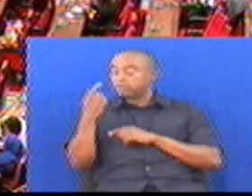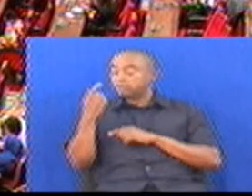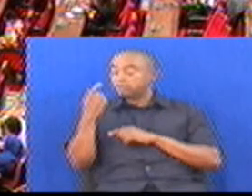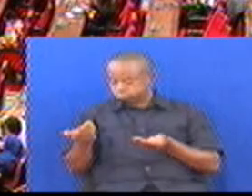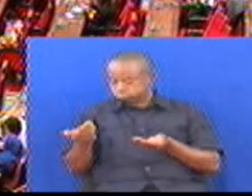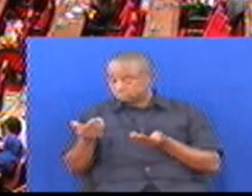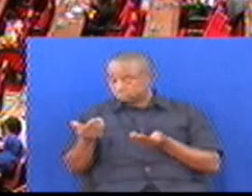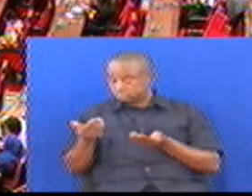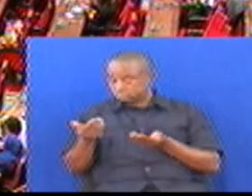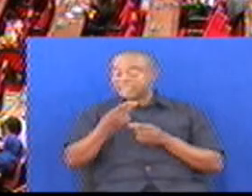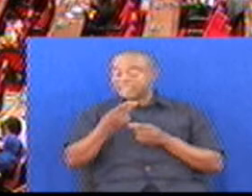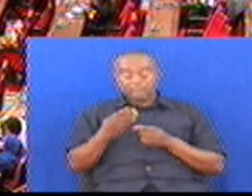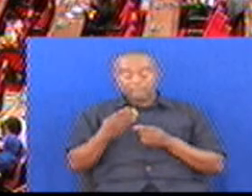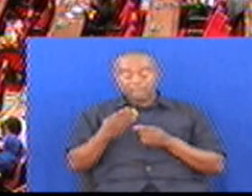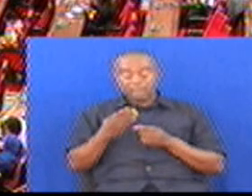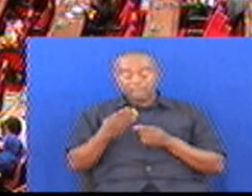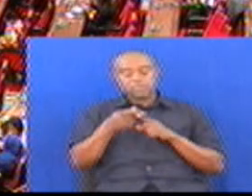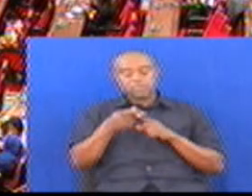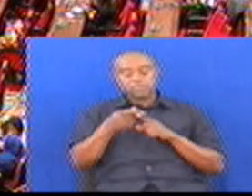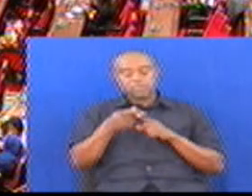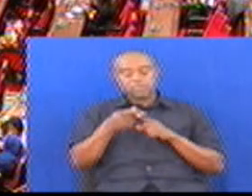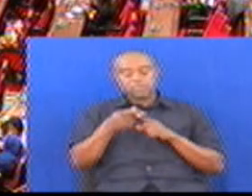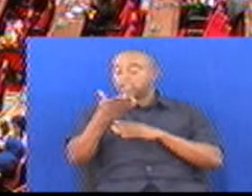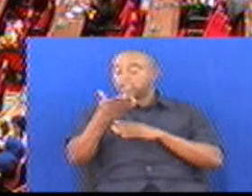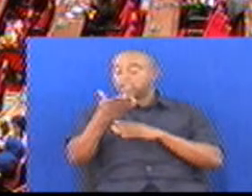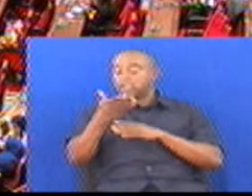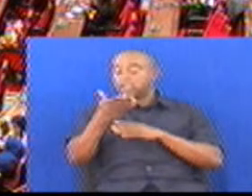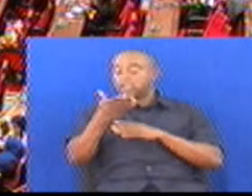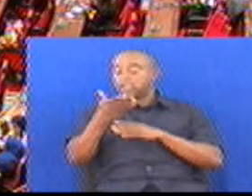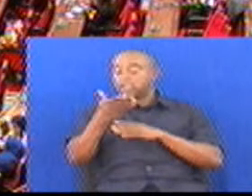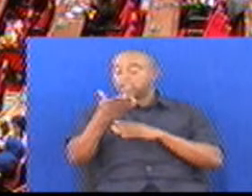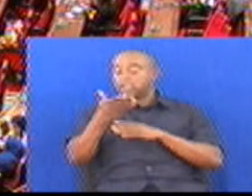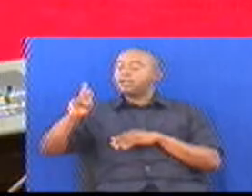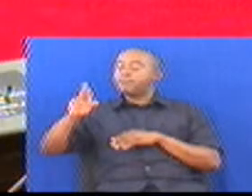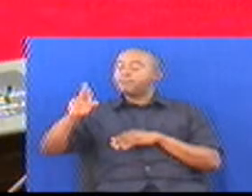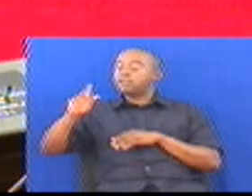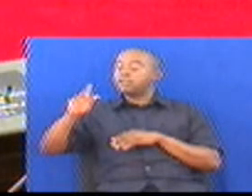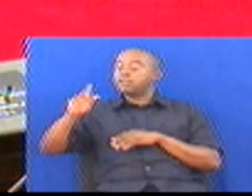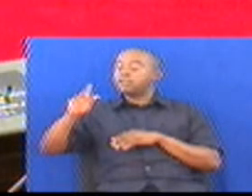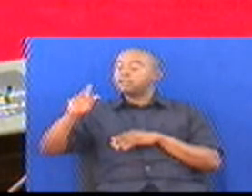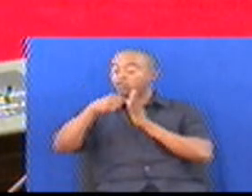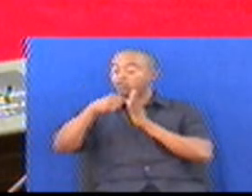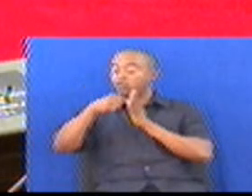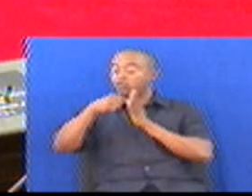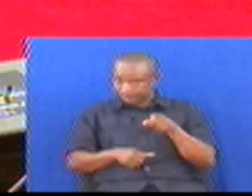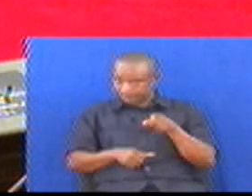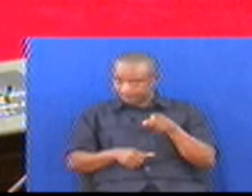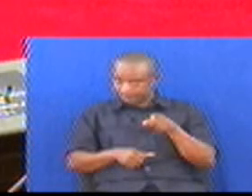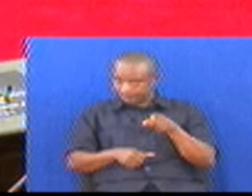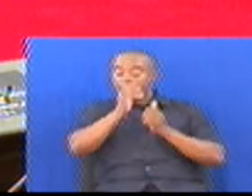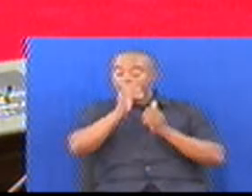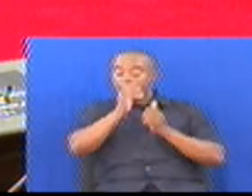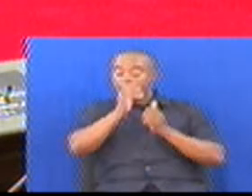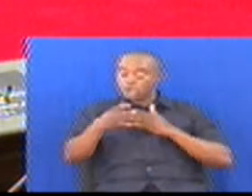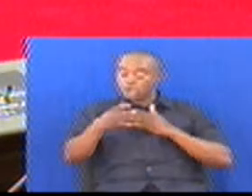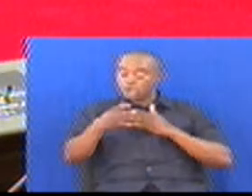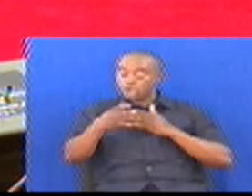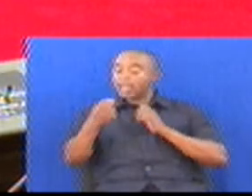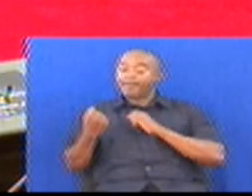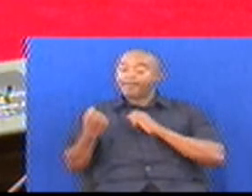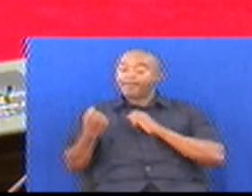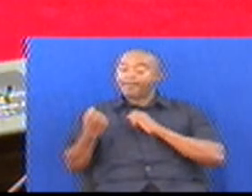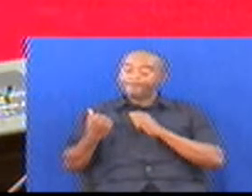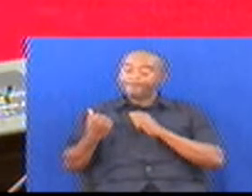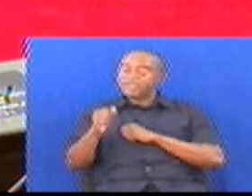bilioni 250 kutoka kampuni ya Barrick, ikiwa ni sehemu ya kwanza ya kiasi cha makubaliano ya awali ya